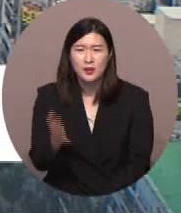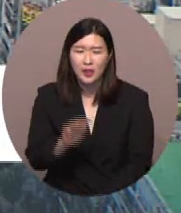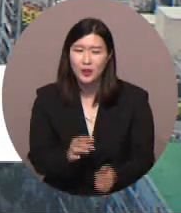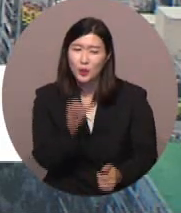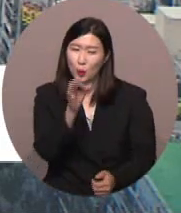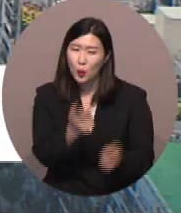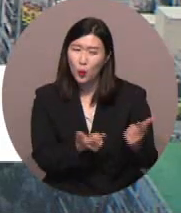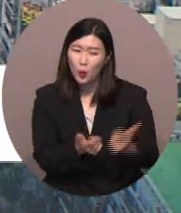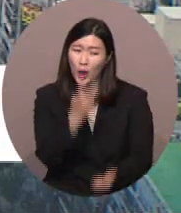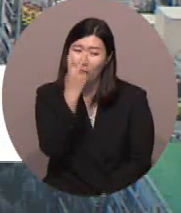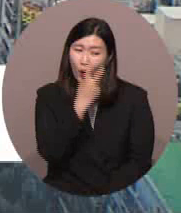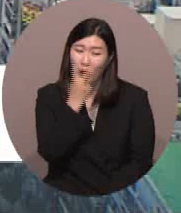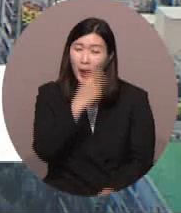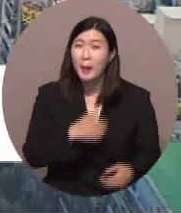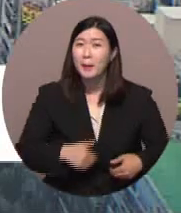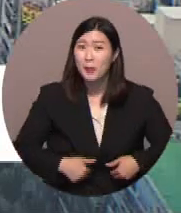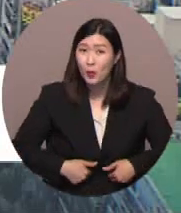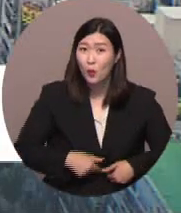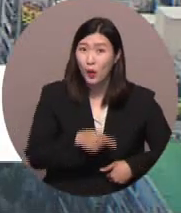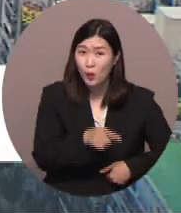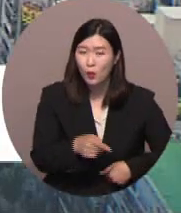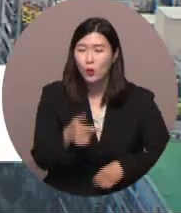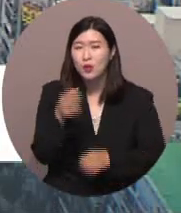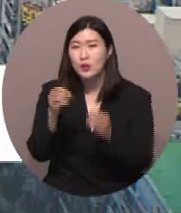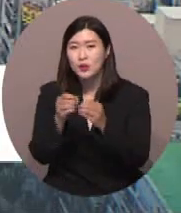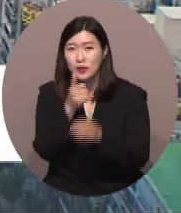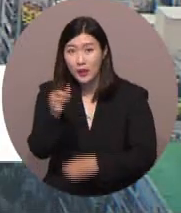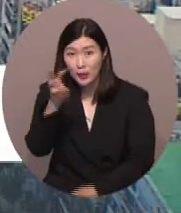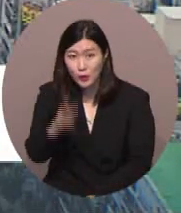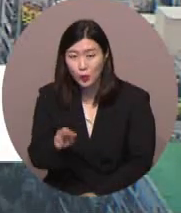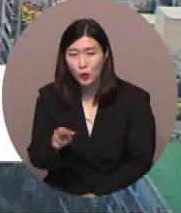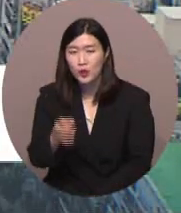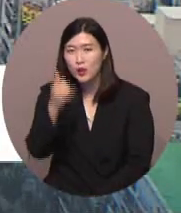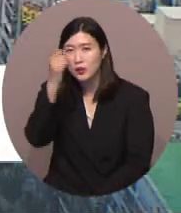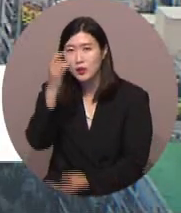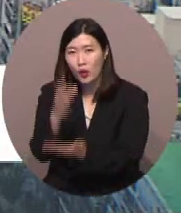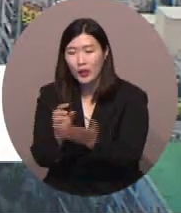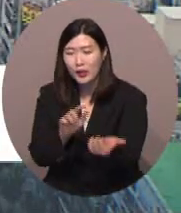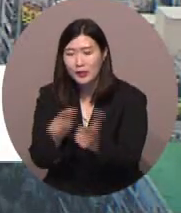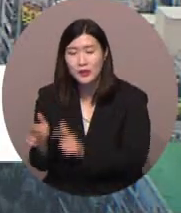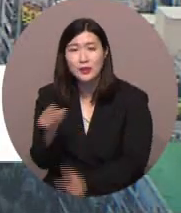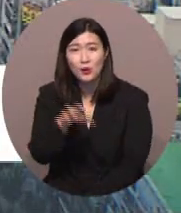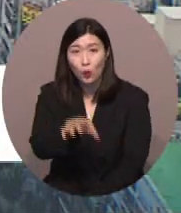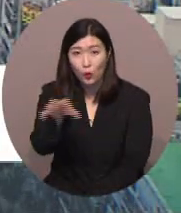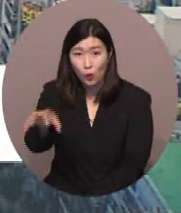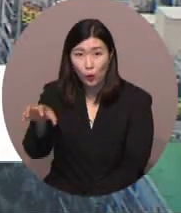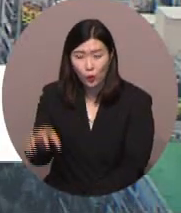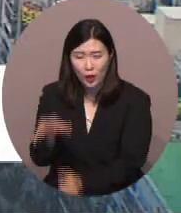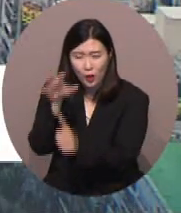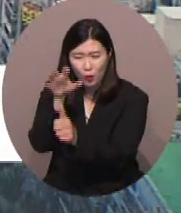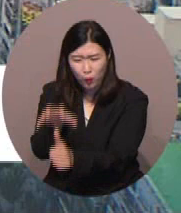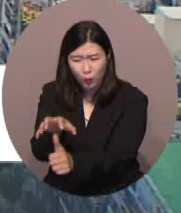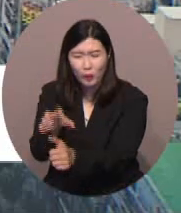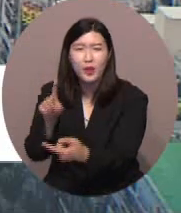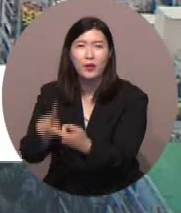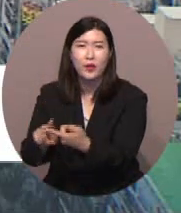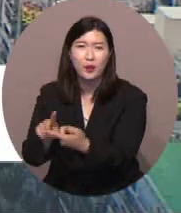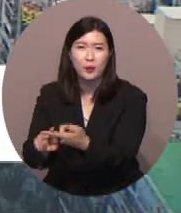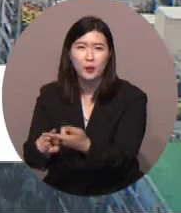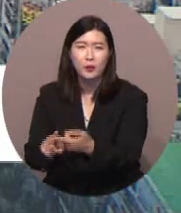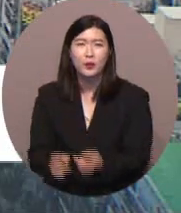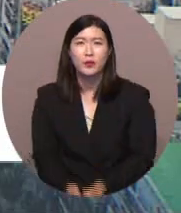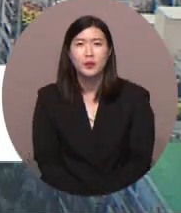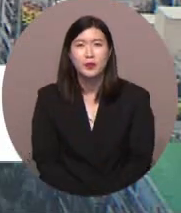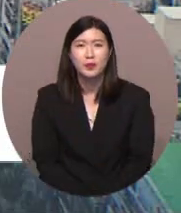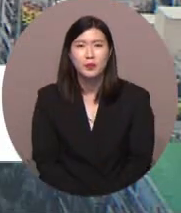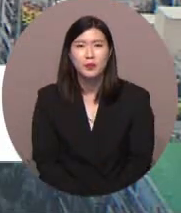대상 지역을 비롯해 세종시와 천안 논산 공주 등 충남 3개의 시 군에 대한 부동산 규제는 유지